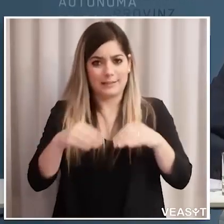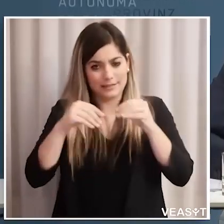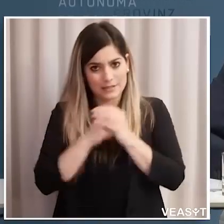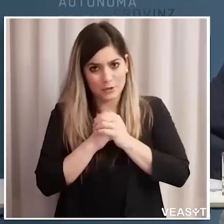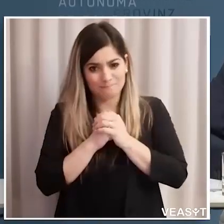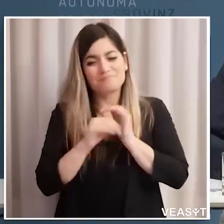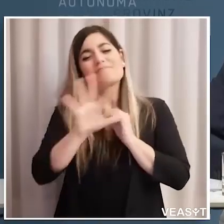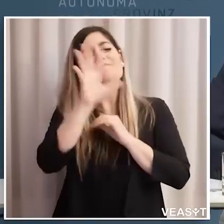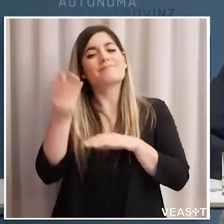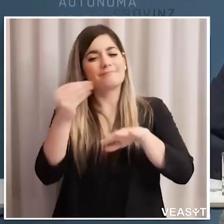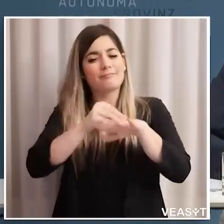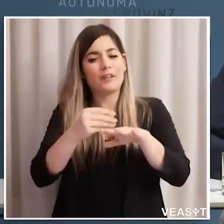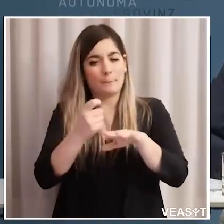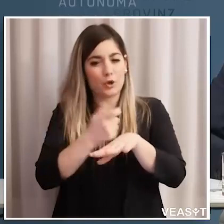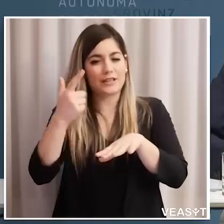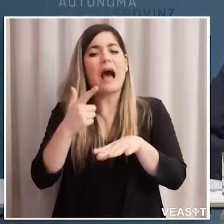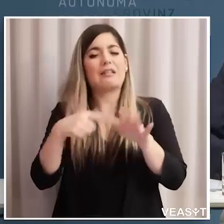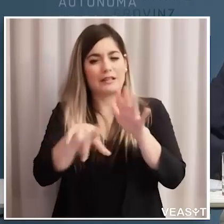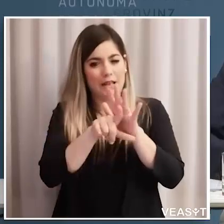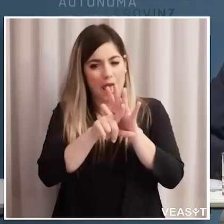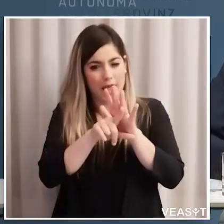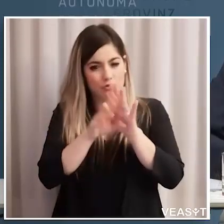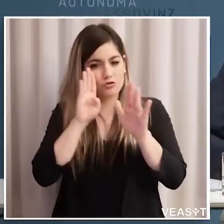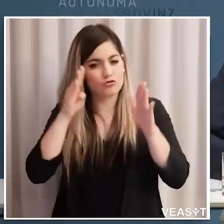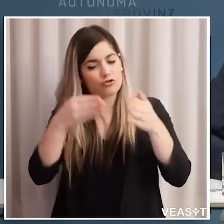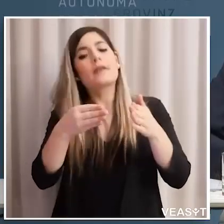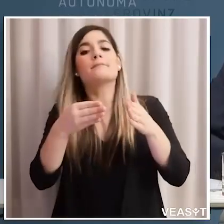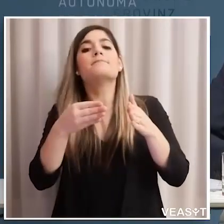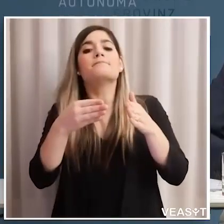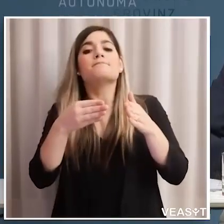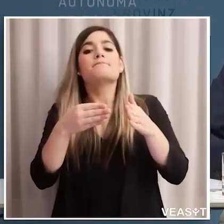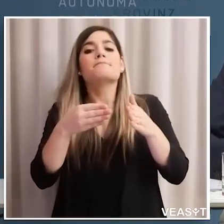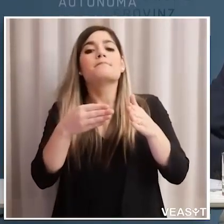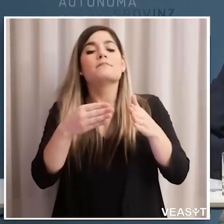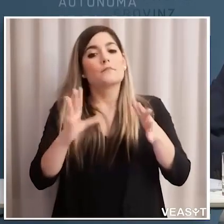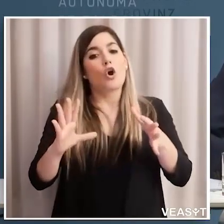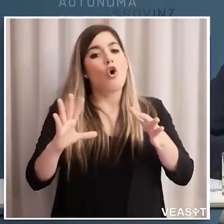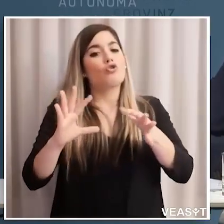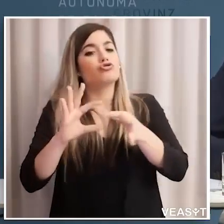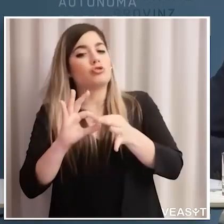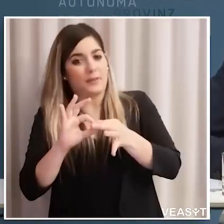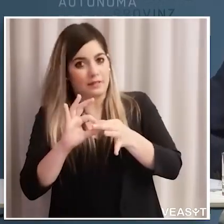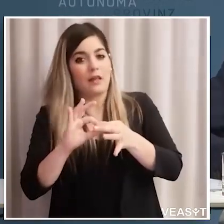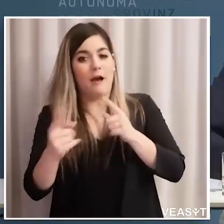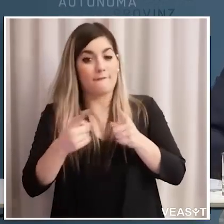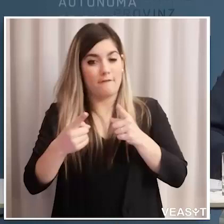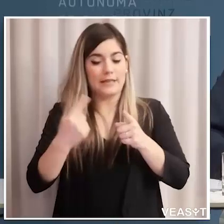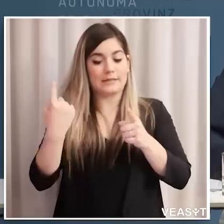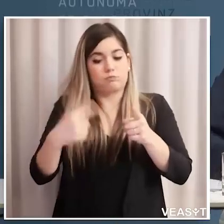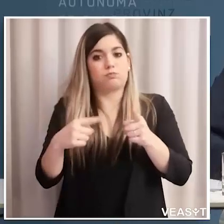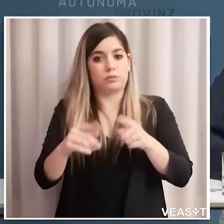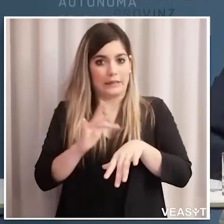aspetto importante della legge ancora, che è quello, diciamo, della conciliabilità proprio in questa fase molto